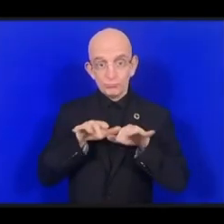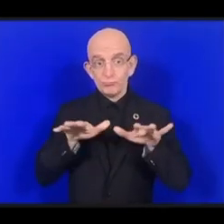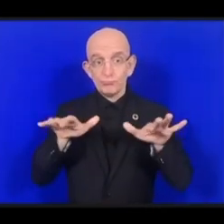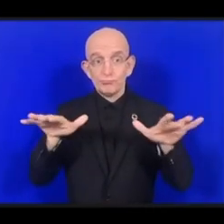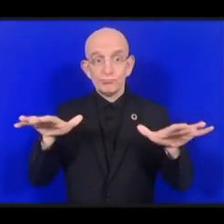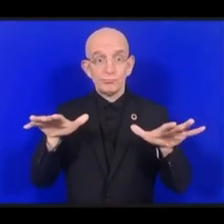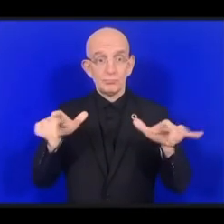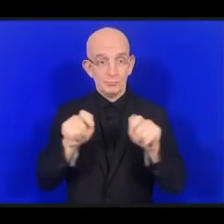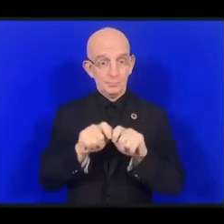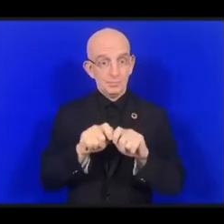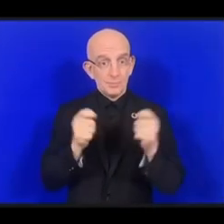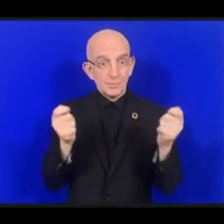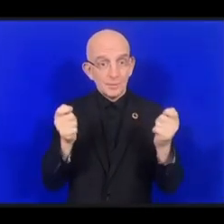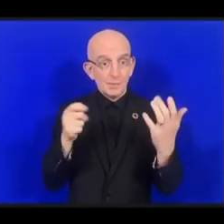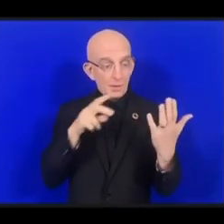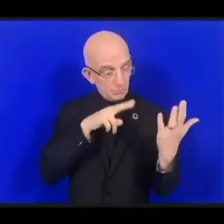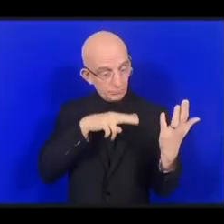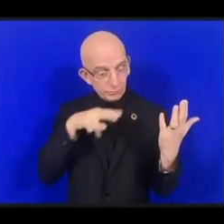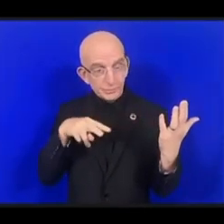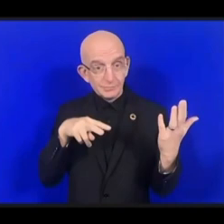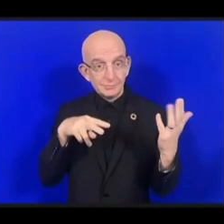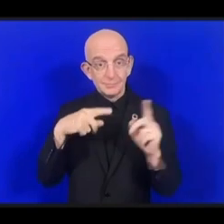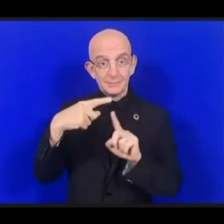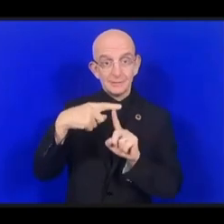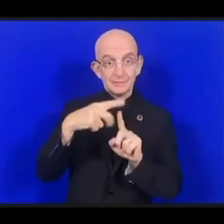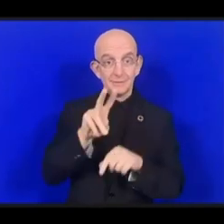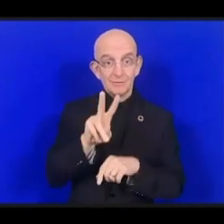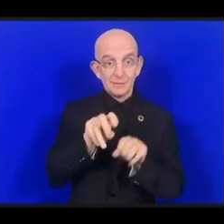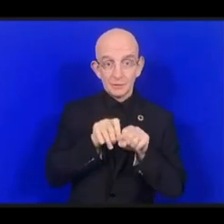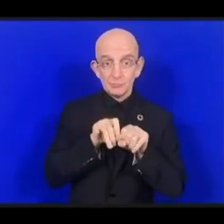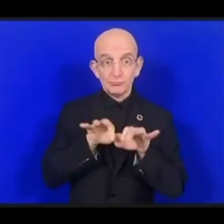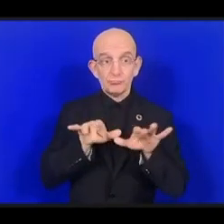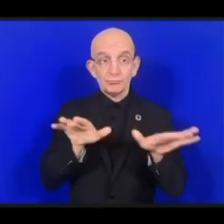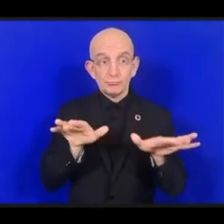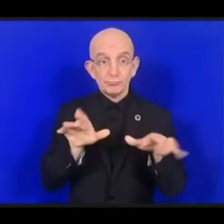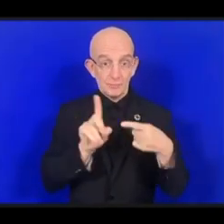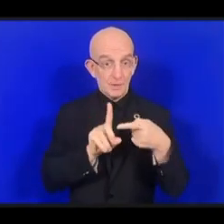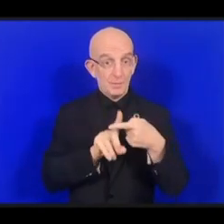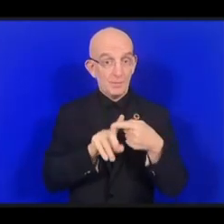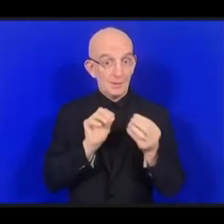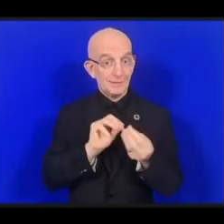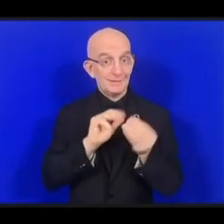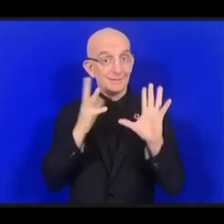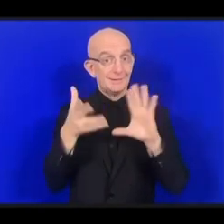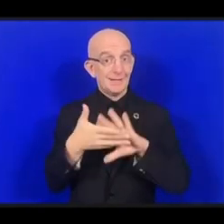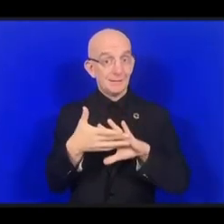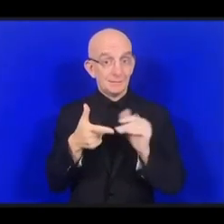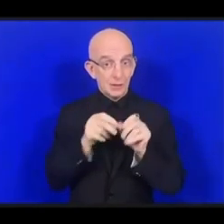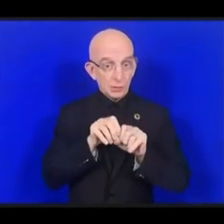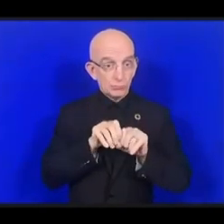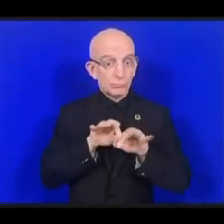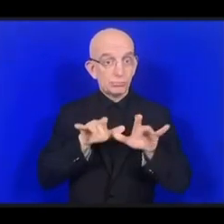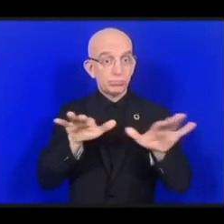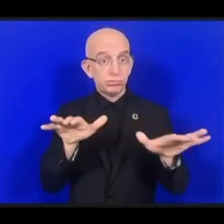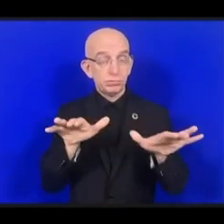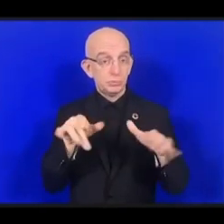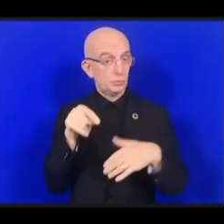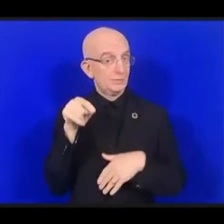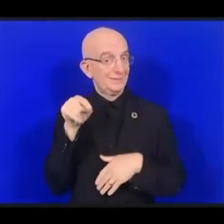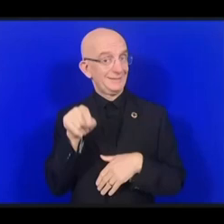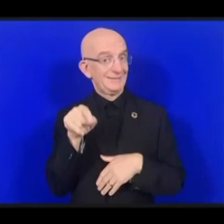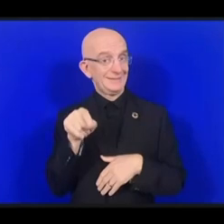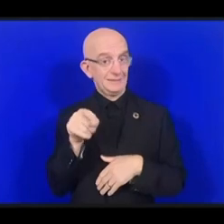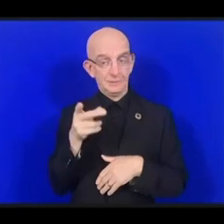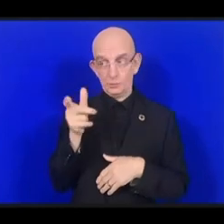えこの言葉が愛言葉にええいたしましてえみんなが手を取り合って寄り添い